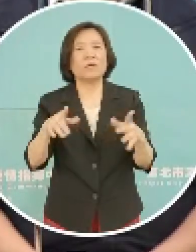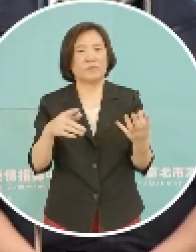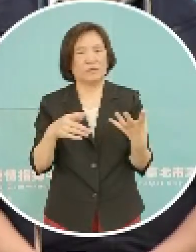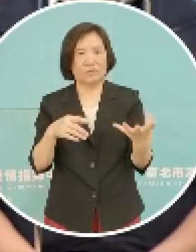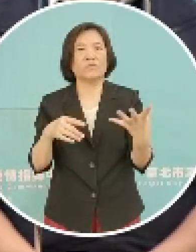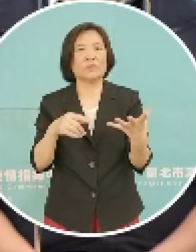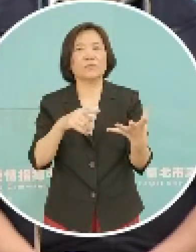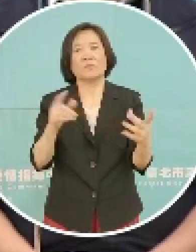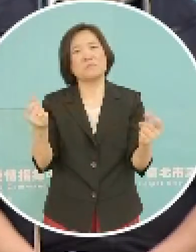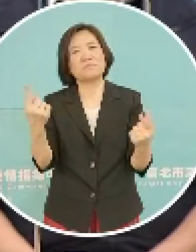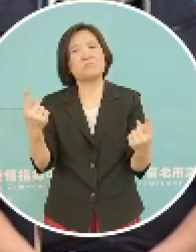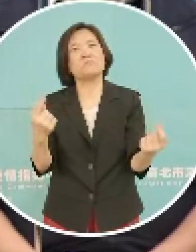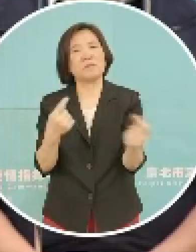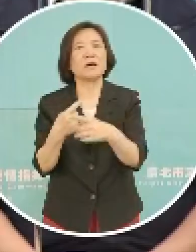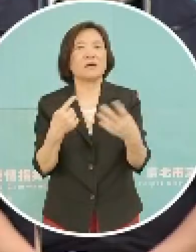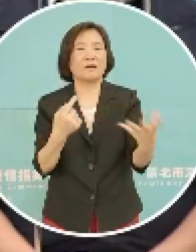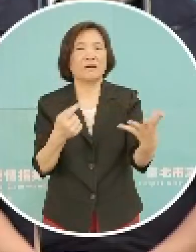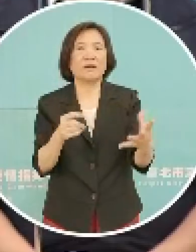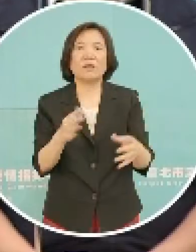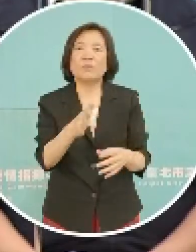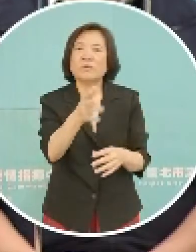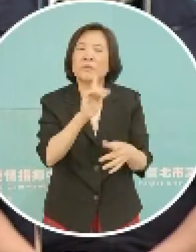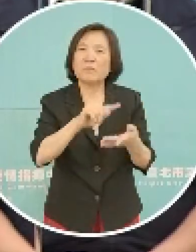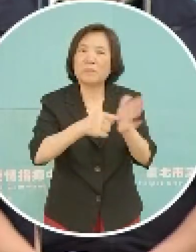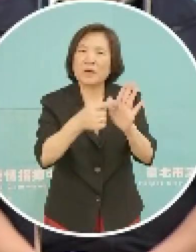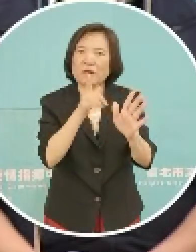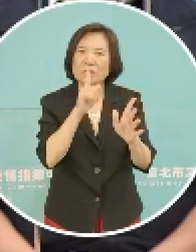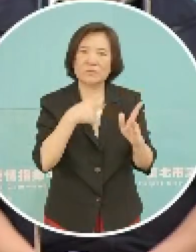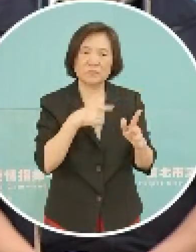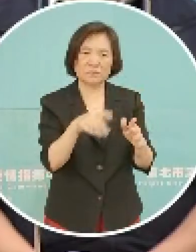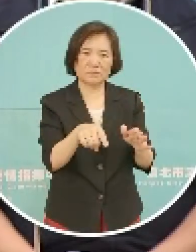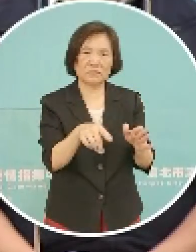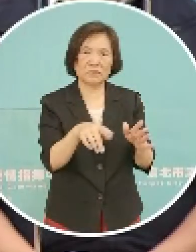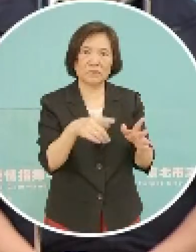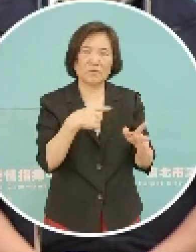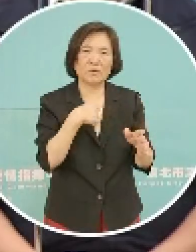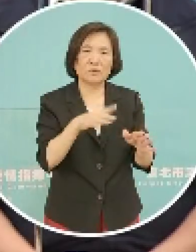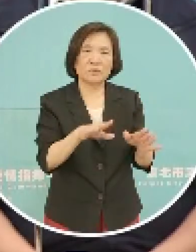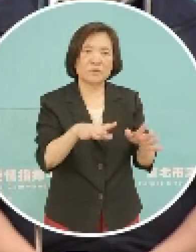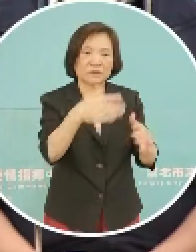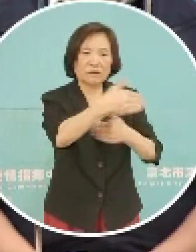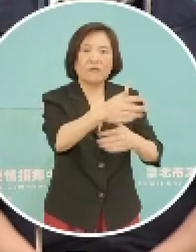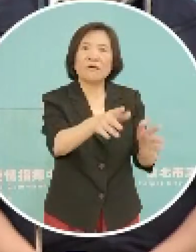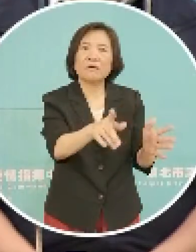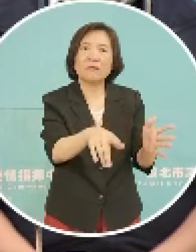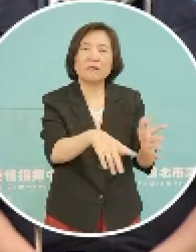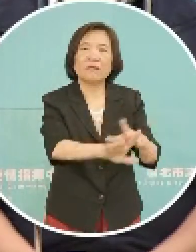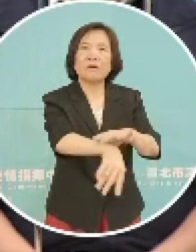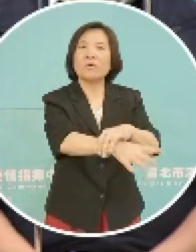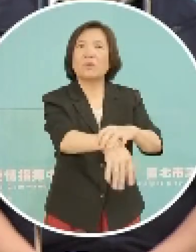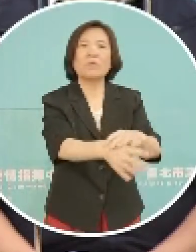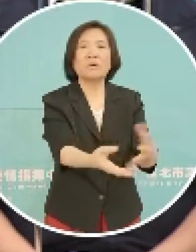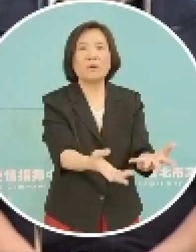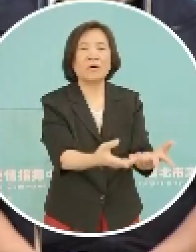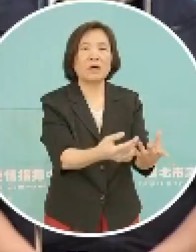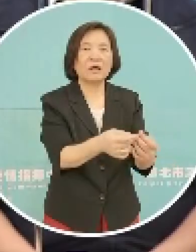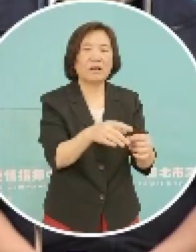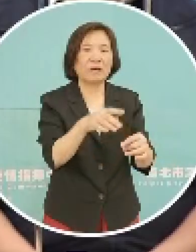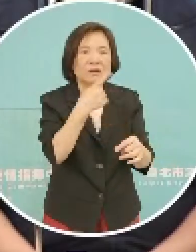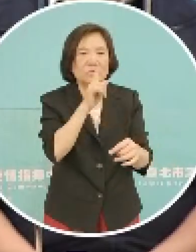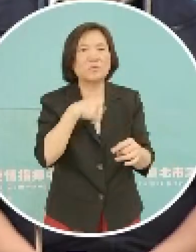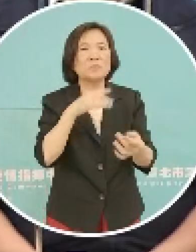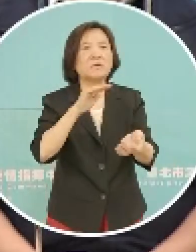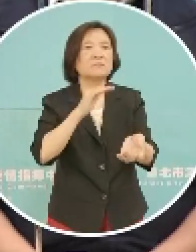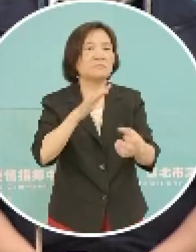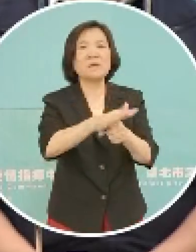多。但是为什么说呈现说好像我们的空床很多，然后我们在说我们都没有病